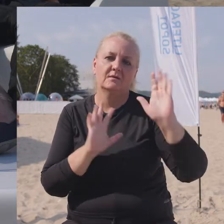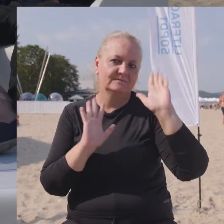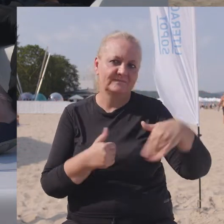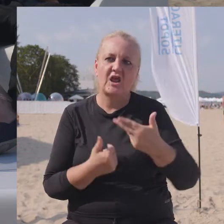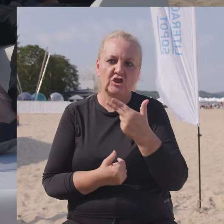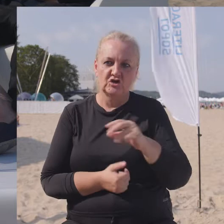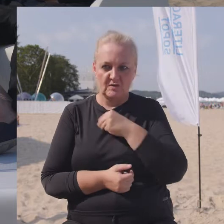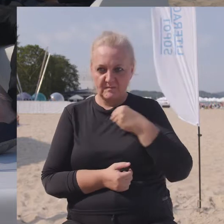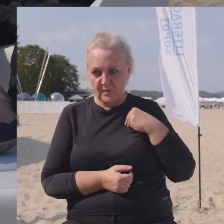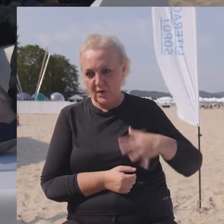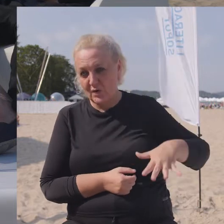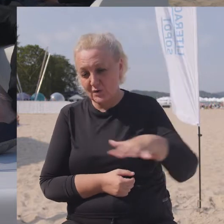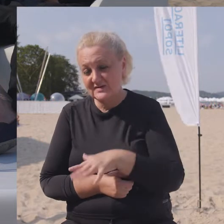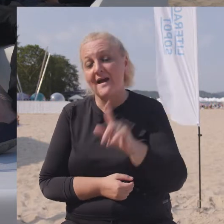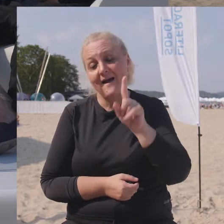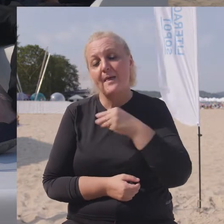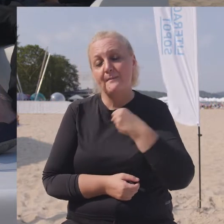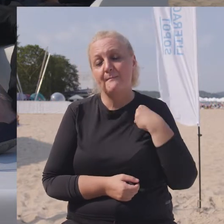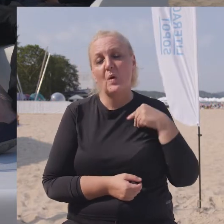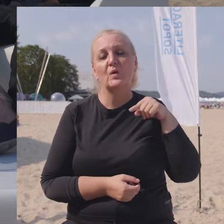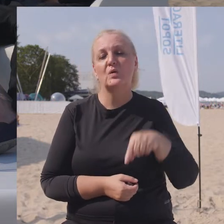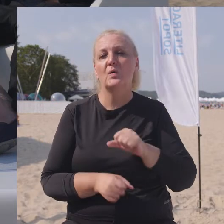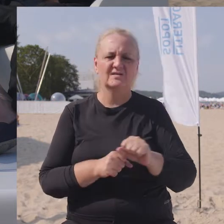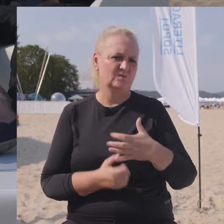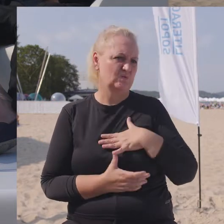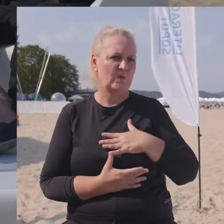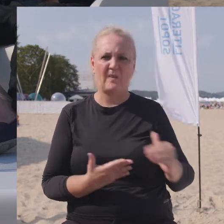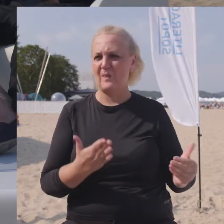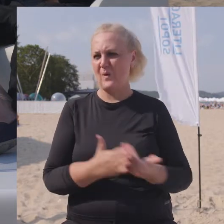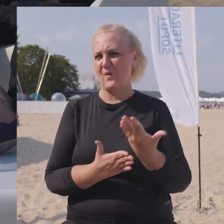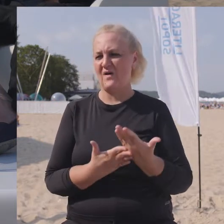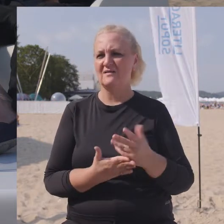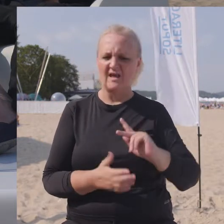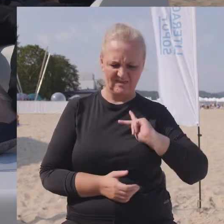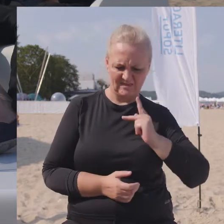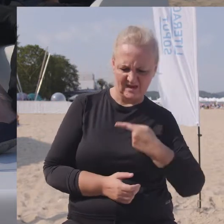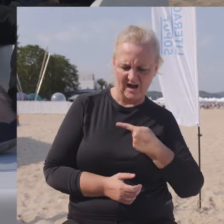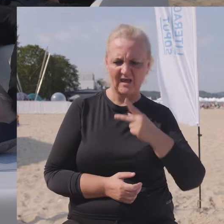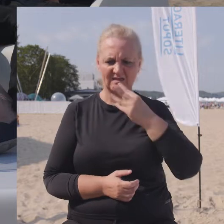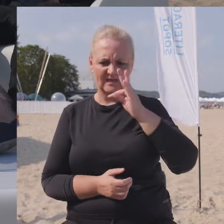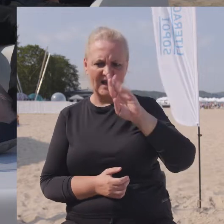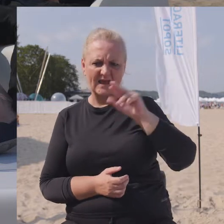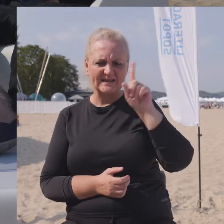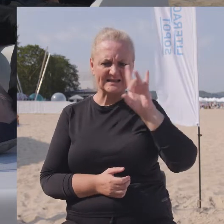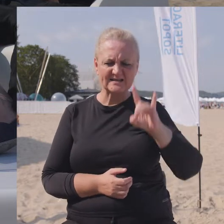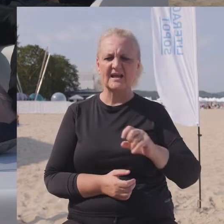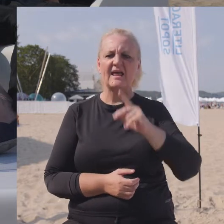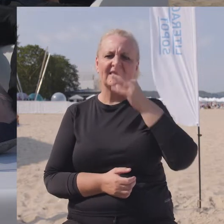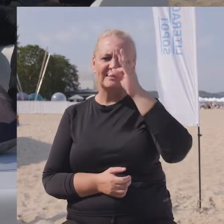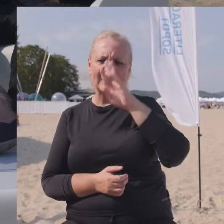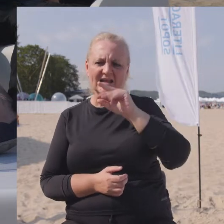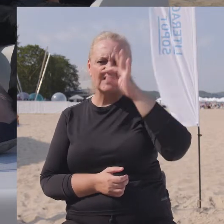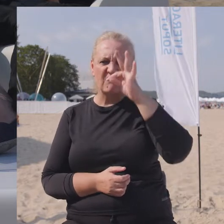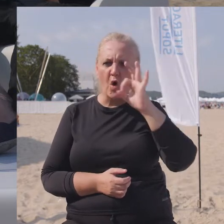długości, ale w Polsce to wszystko jest nowe. Takie pojęcia jak trans, tranzycja, transfobia